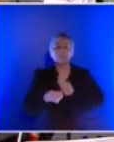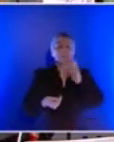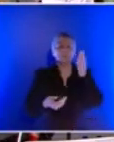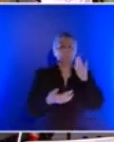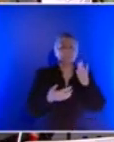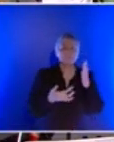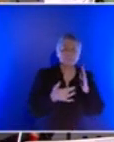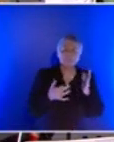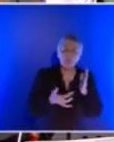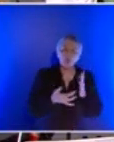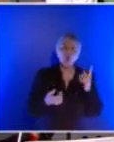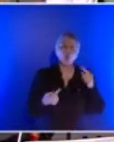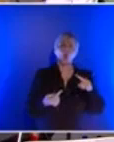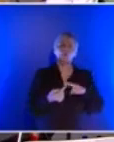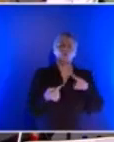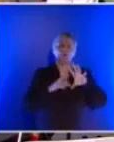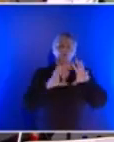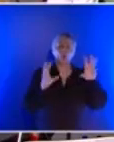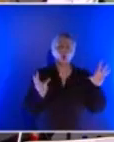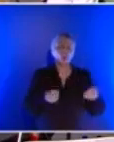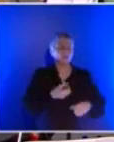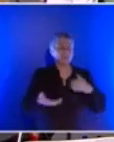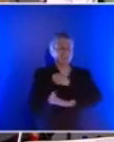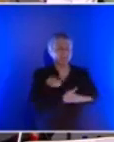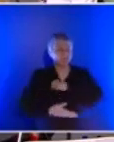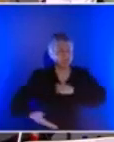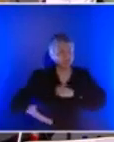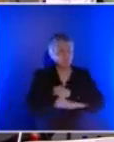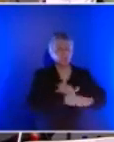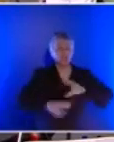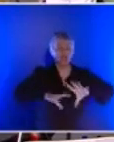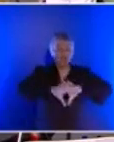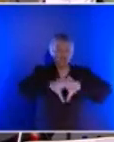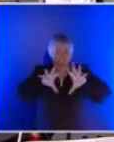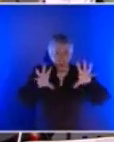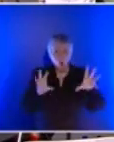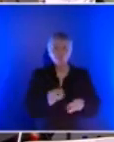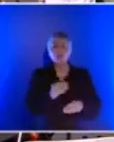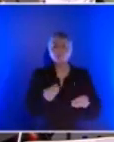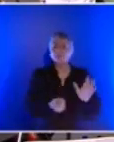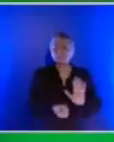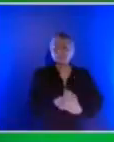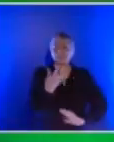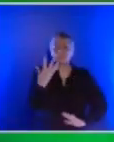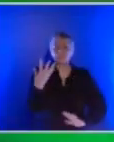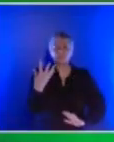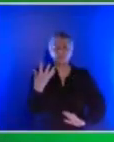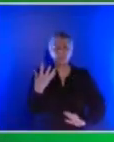παραγωγική δραστηριότητα, τη γεωργία, τη μεταποίηση, τις νέες πράσινες τεχνολογίες, την